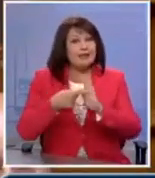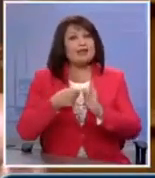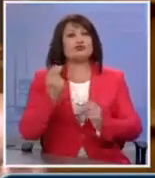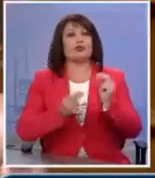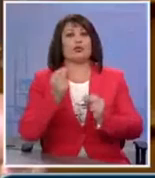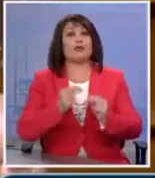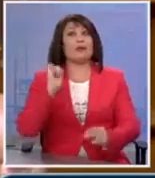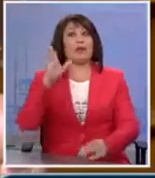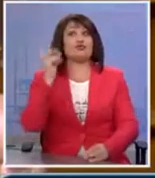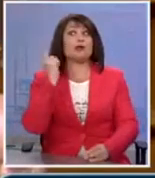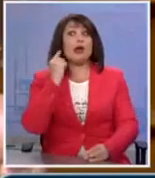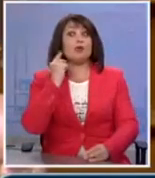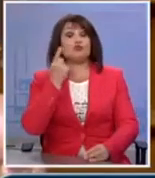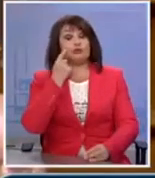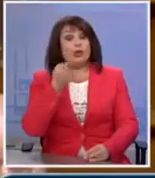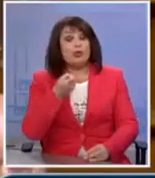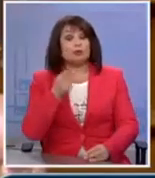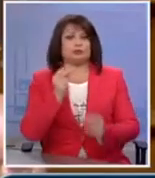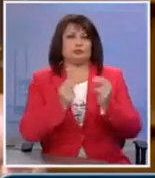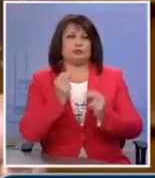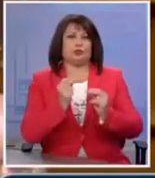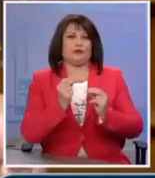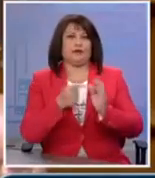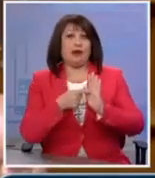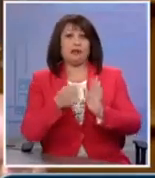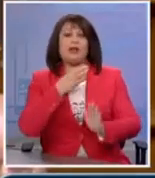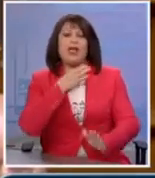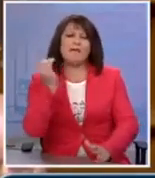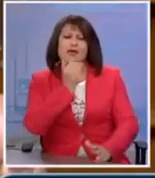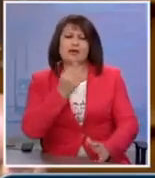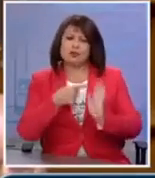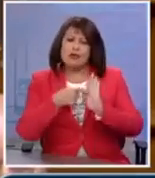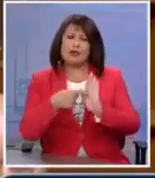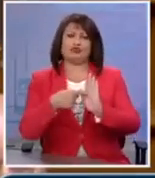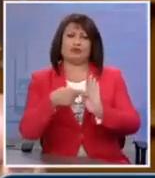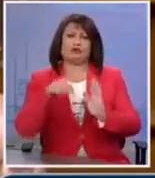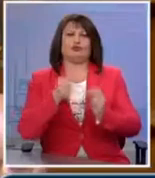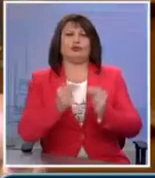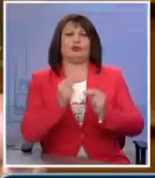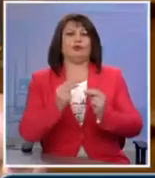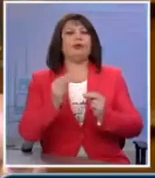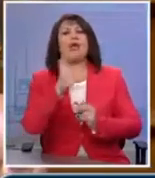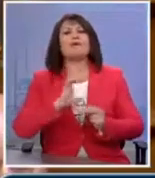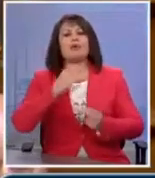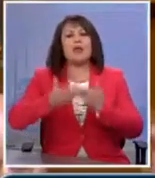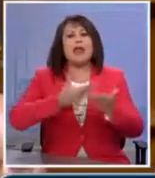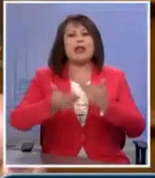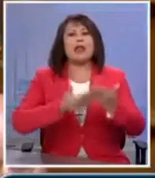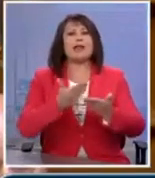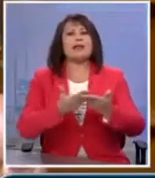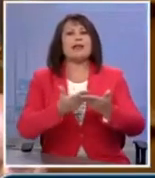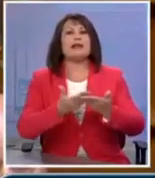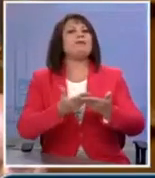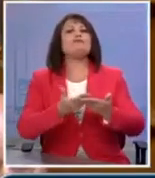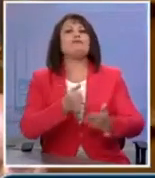και οι έξω να ακούνε και να δημιουργούμε την αίσθηση του επείγοντος, διότι η ευρωπαϊκή αλληλεγγύη δεν μπορεί να είναι μια